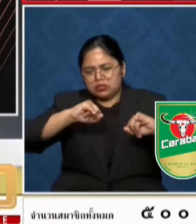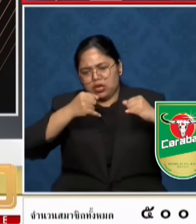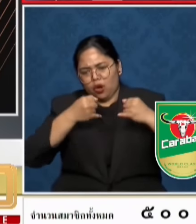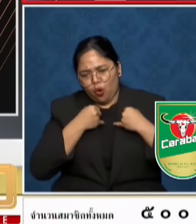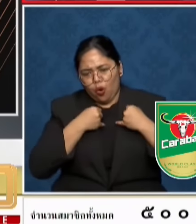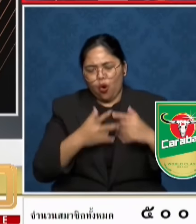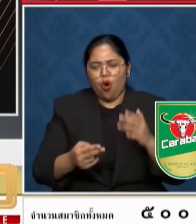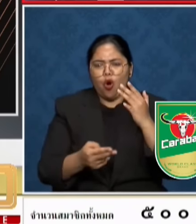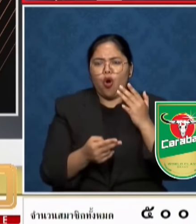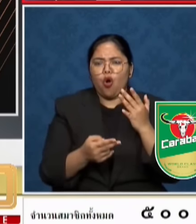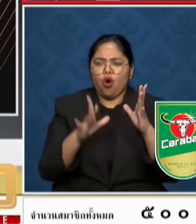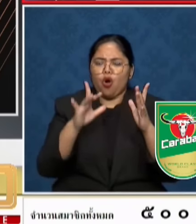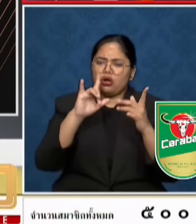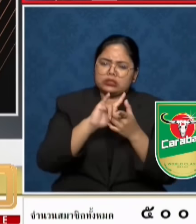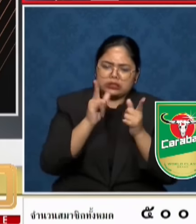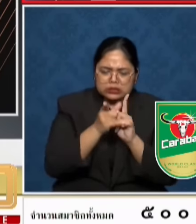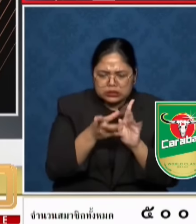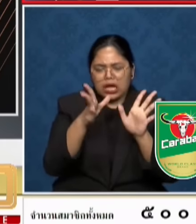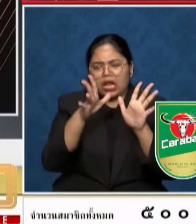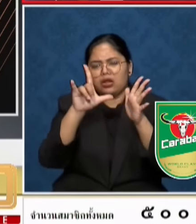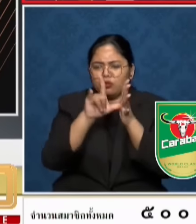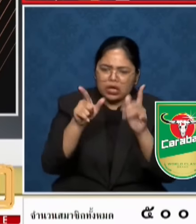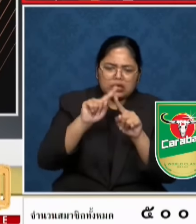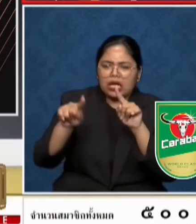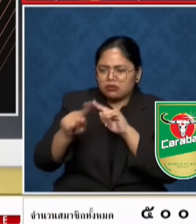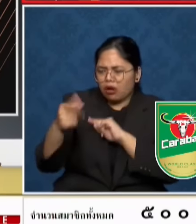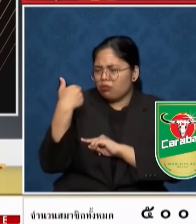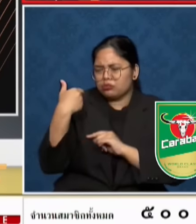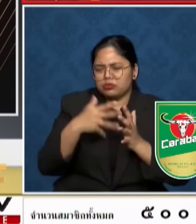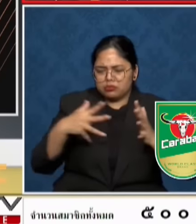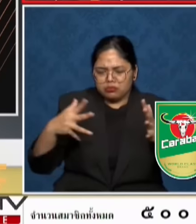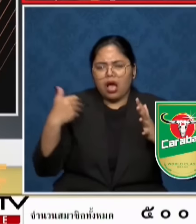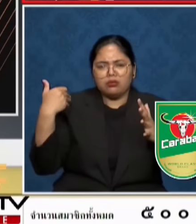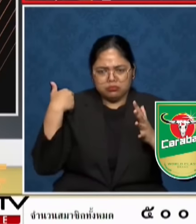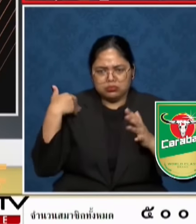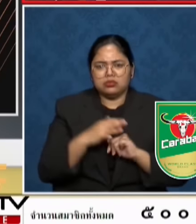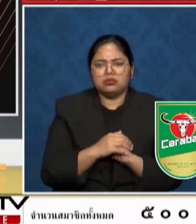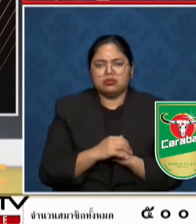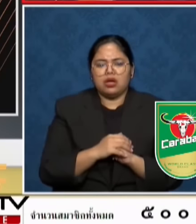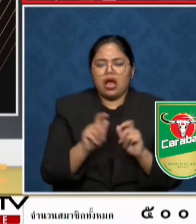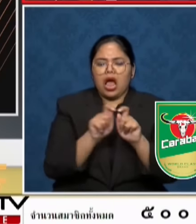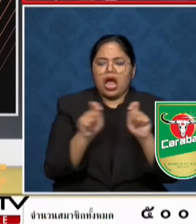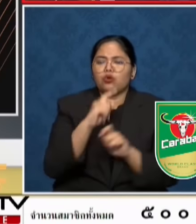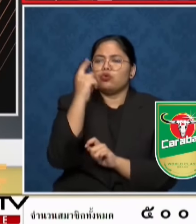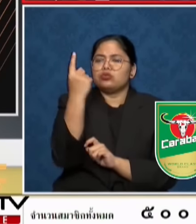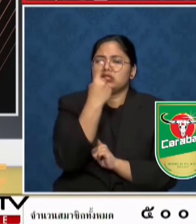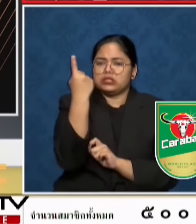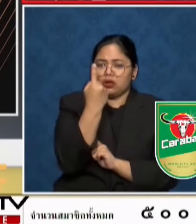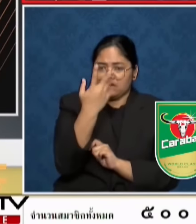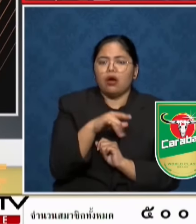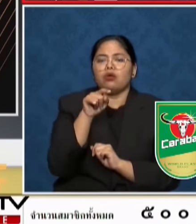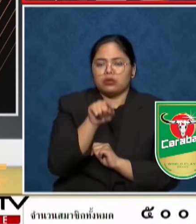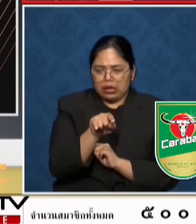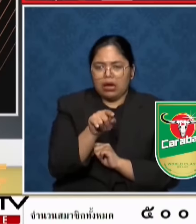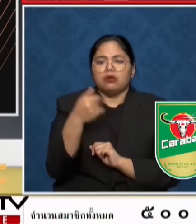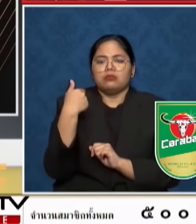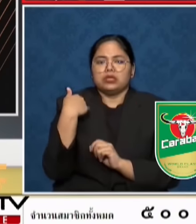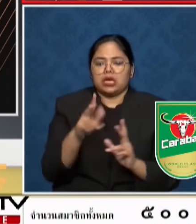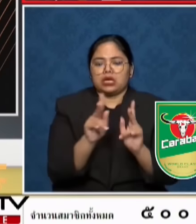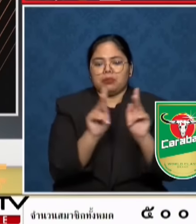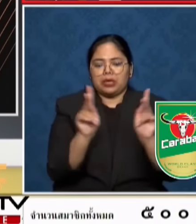ว่าไอ้งบที่มันอยู่ภายใต้ 5,000 ล้านเนี่ยงบนึงที่มันเยอะมากคืองบเฟสติวัลคืองบอีเวนต์นั่นแหละ 1,300 ล้าน แล้ว